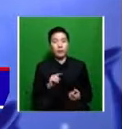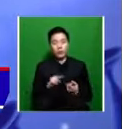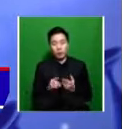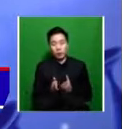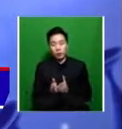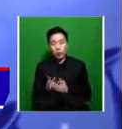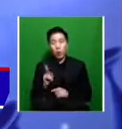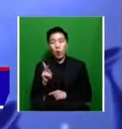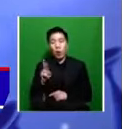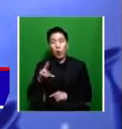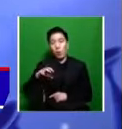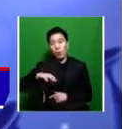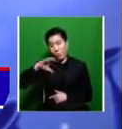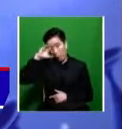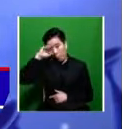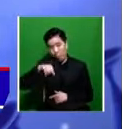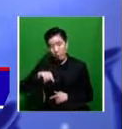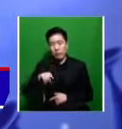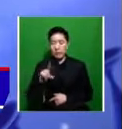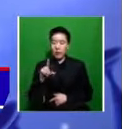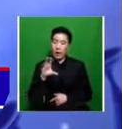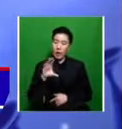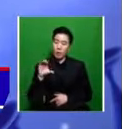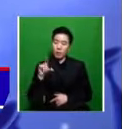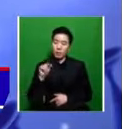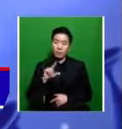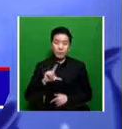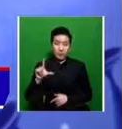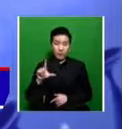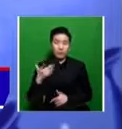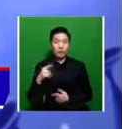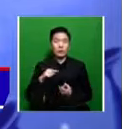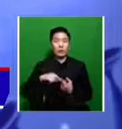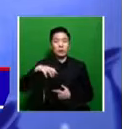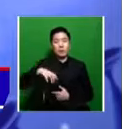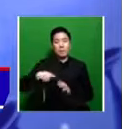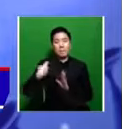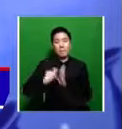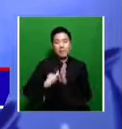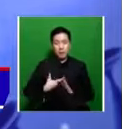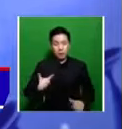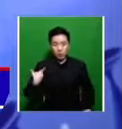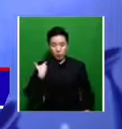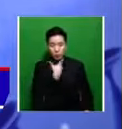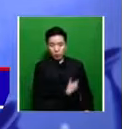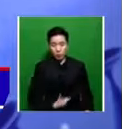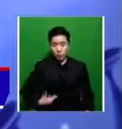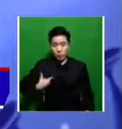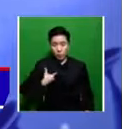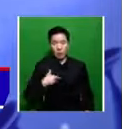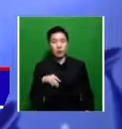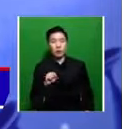กรมควบคุมโรค520ล้านบาทแล้วก็สำนักงานหลักประกันสุขภาพแห่งชาติ